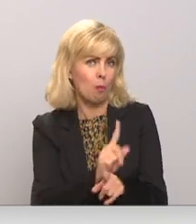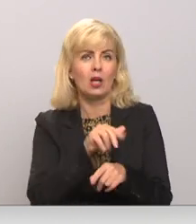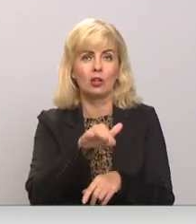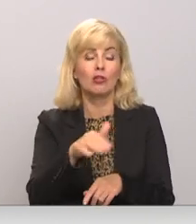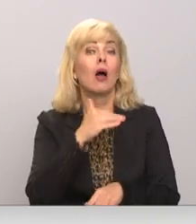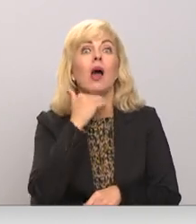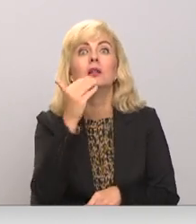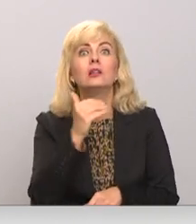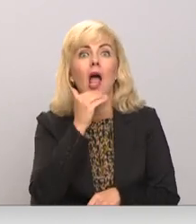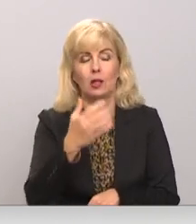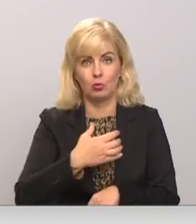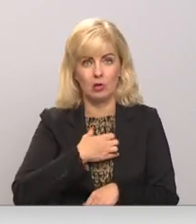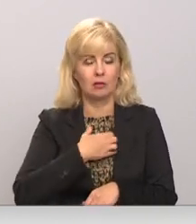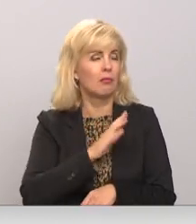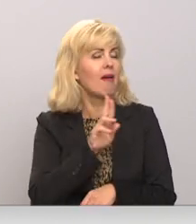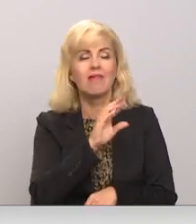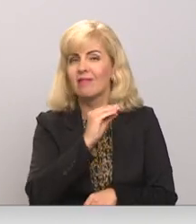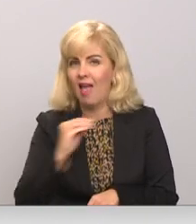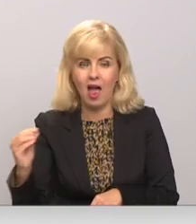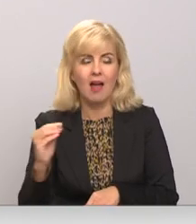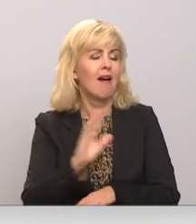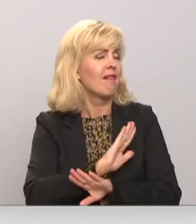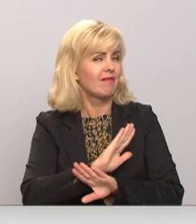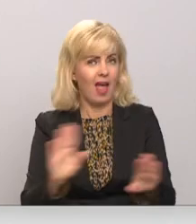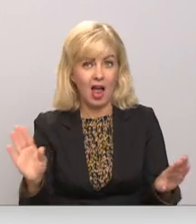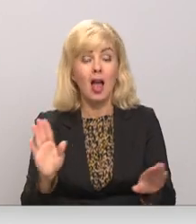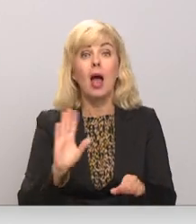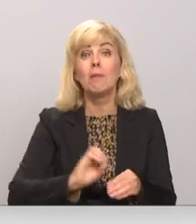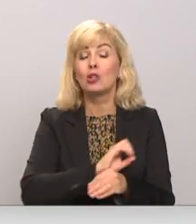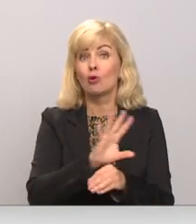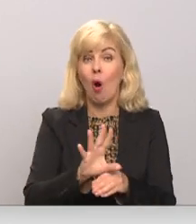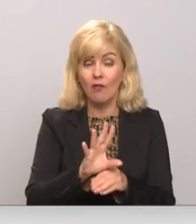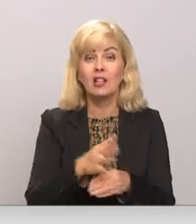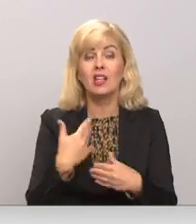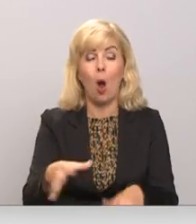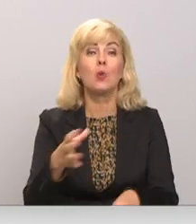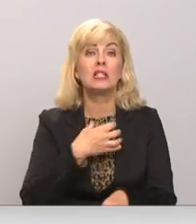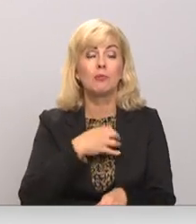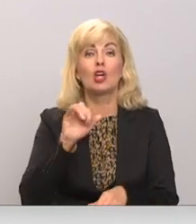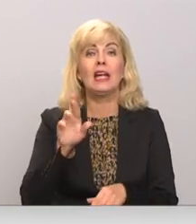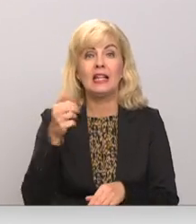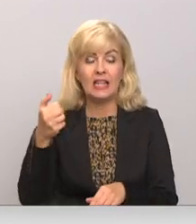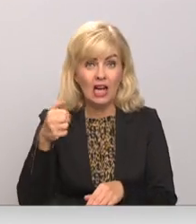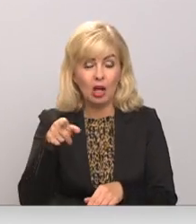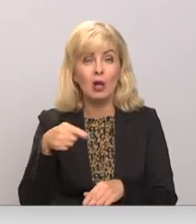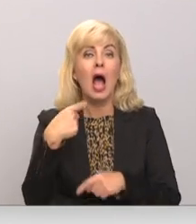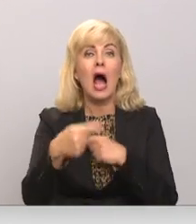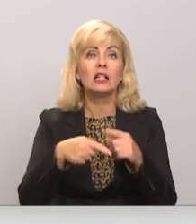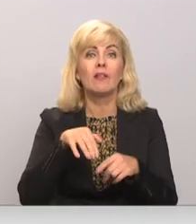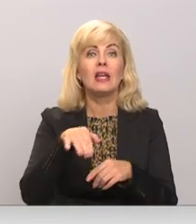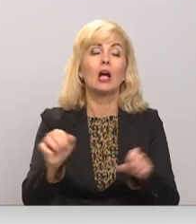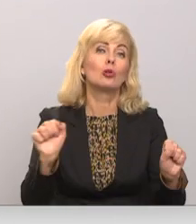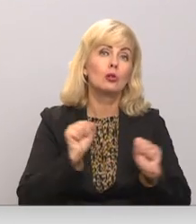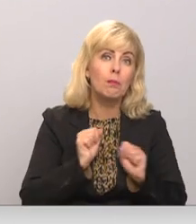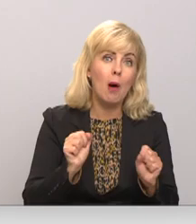negribu saslimt, negribu. Nē. Tikai ne tu. Šobrīd pēc COVID-19 izslimošanas Ingrīda Baļķone aizvien dodas sportot